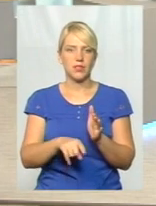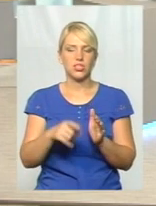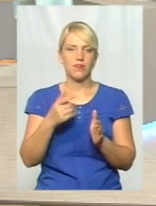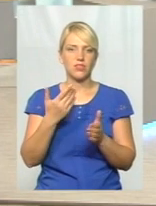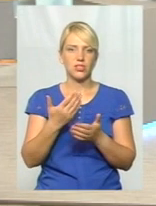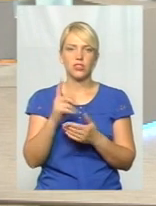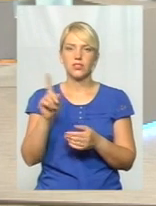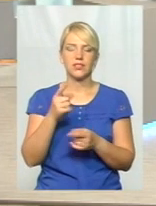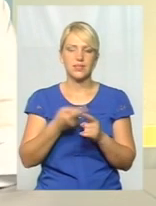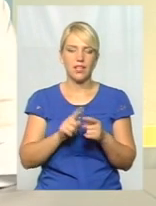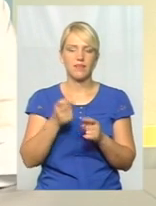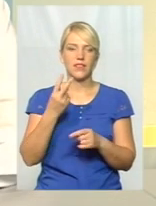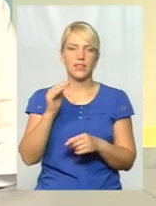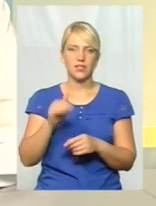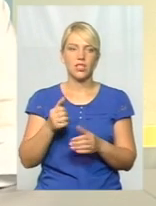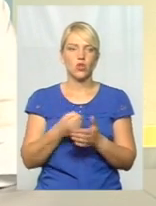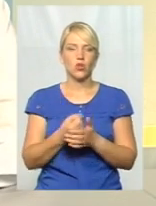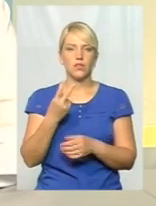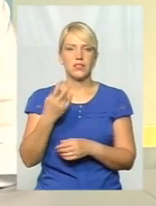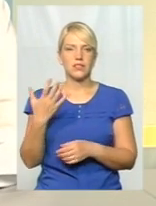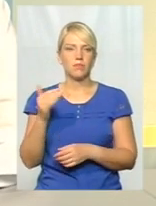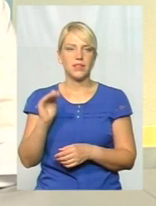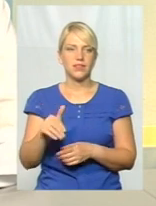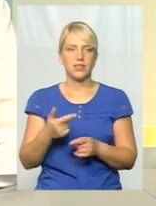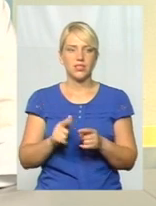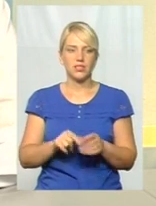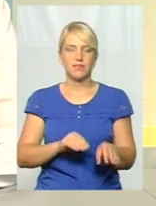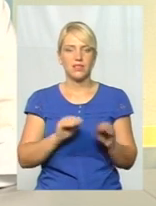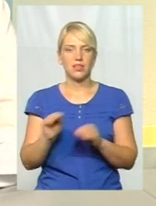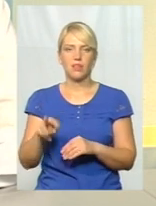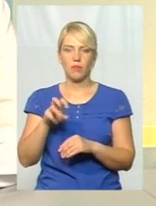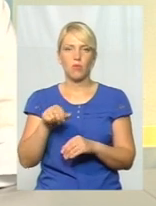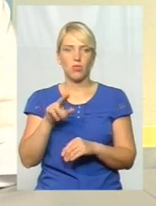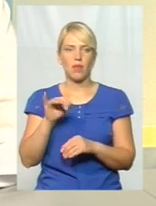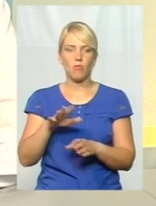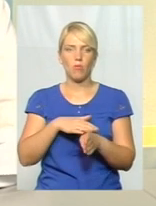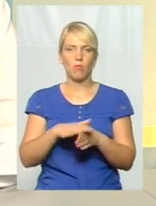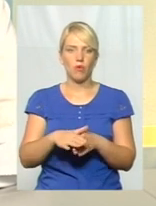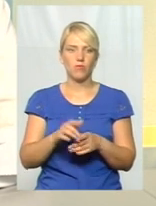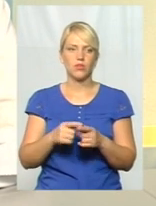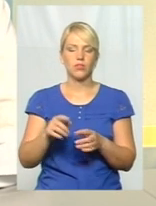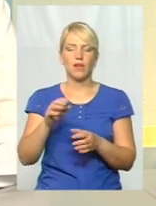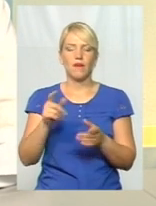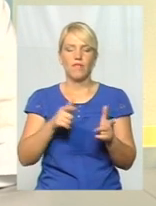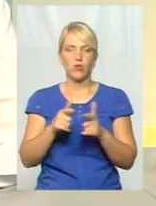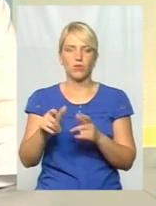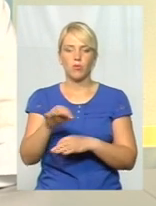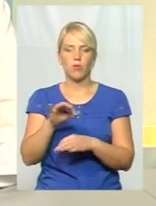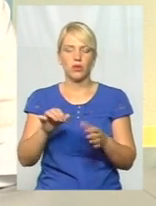тисяч. І порядка до 25 тисяч це виходить встановлення даного модему повністю. Це виготовлення проектної